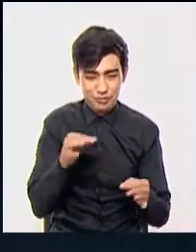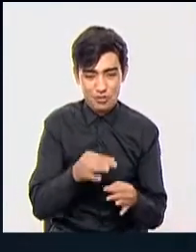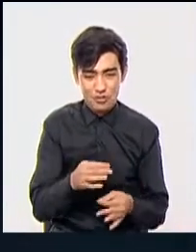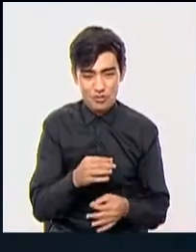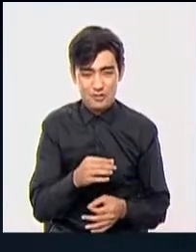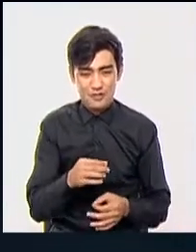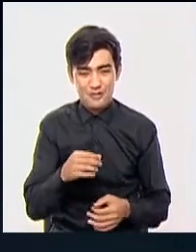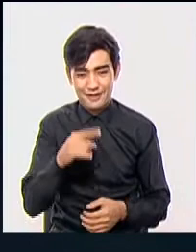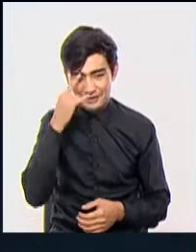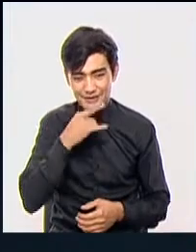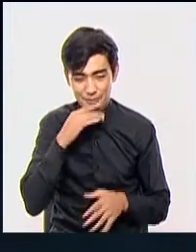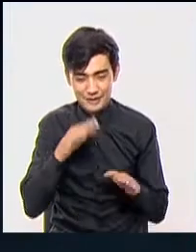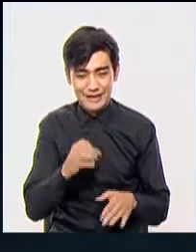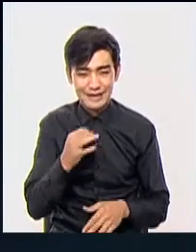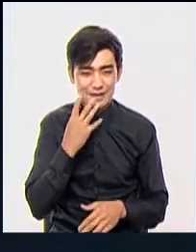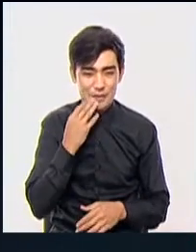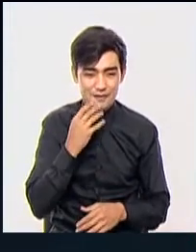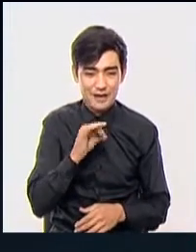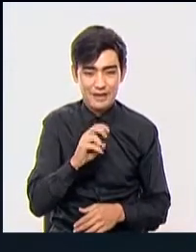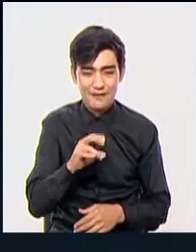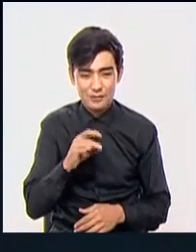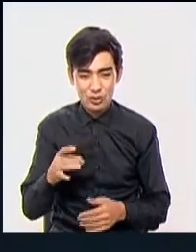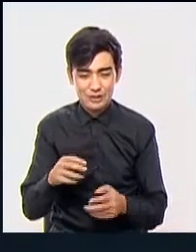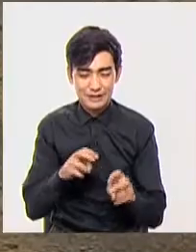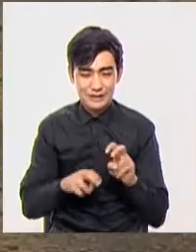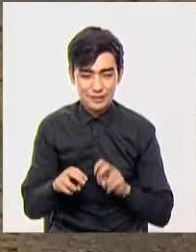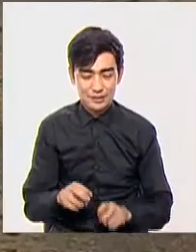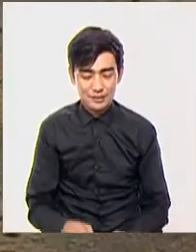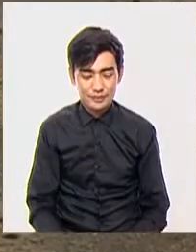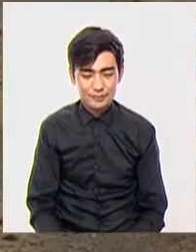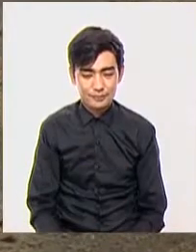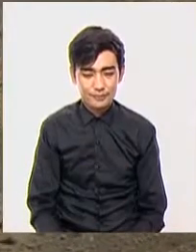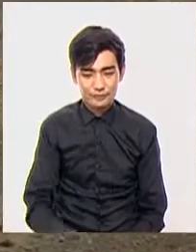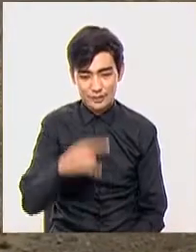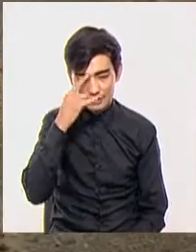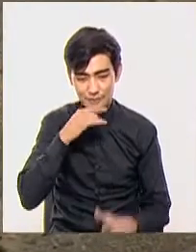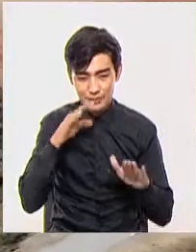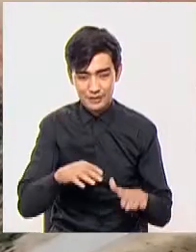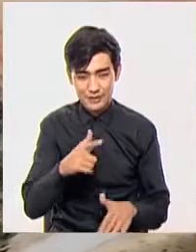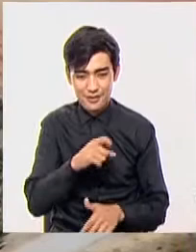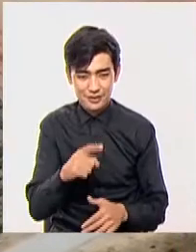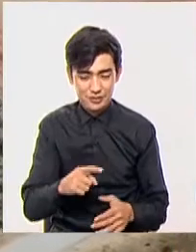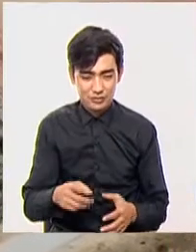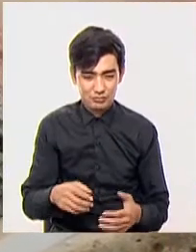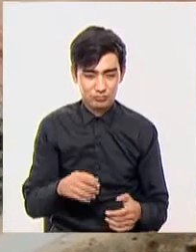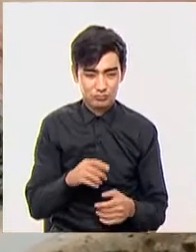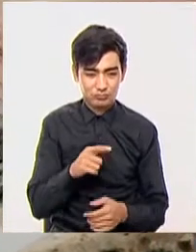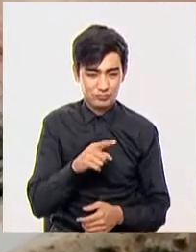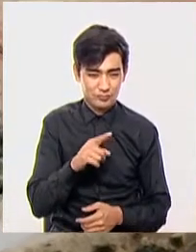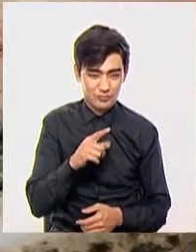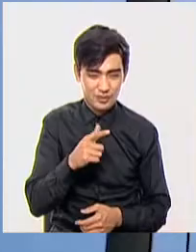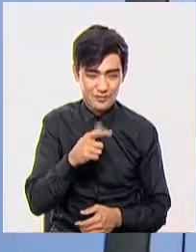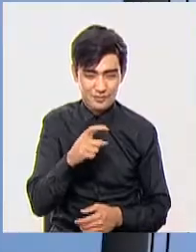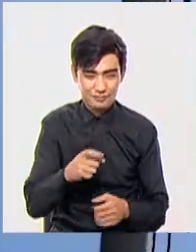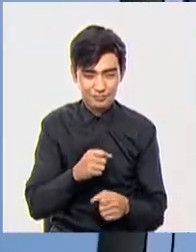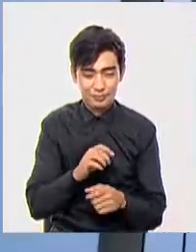геологоразведку отечественных и зарубежных инвесторов. В Казахстане идет активная газификация. Спрос на голубое топливо может